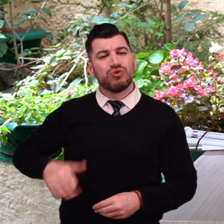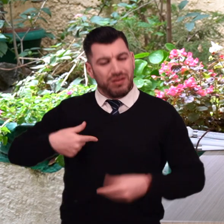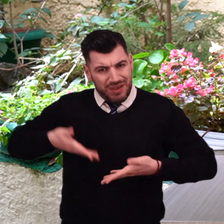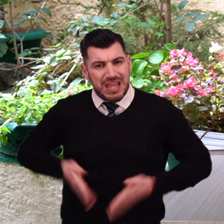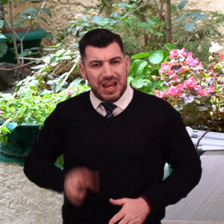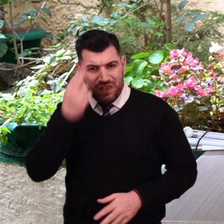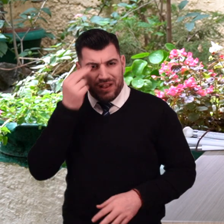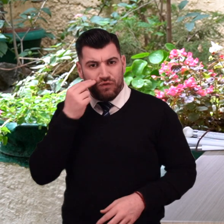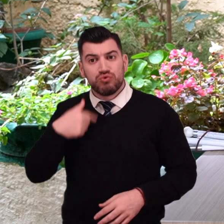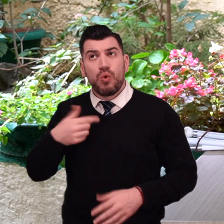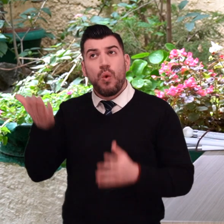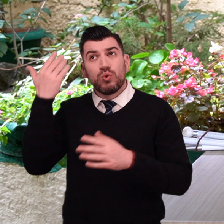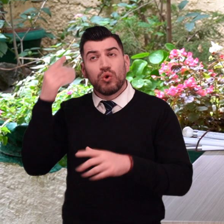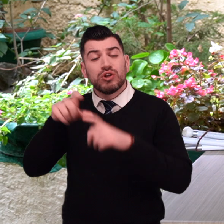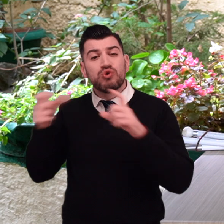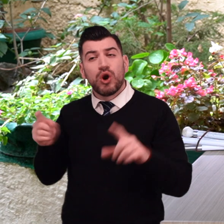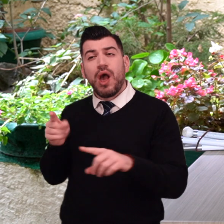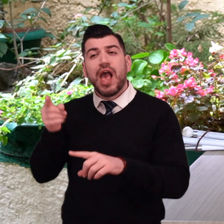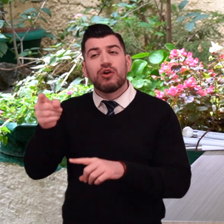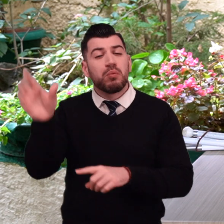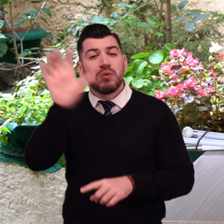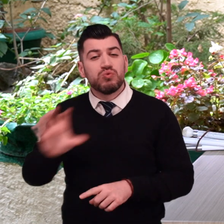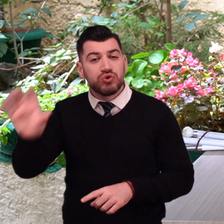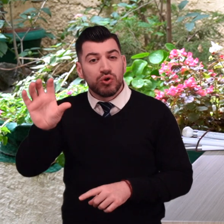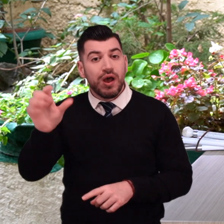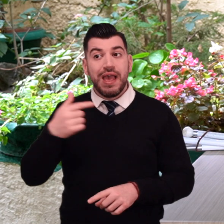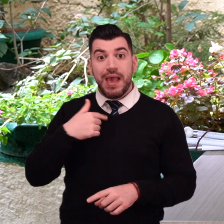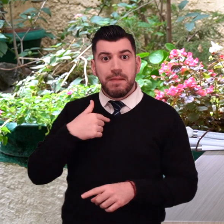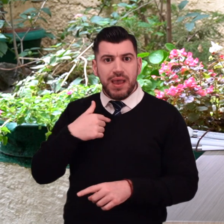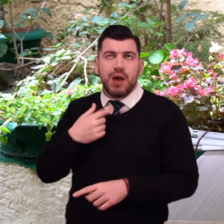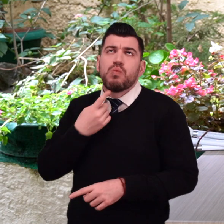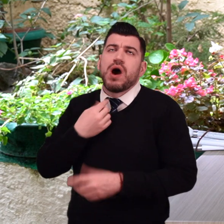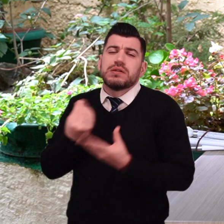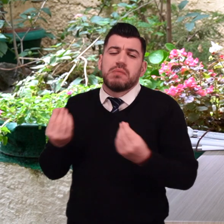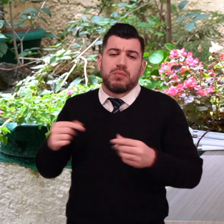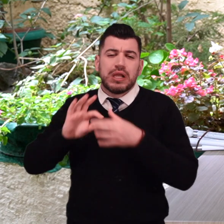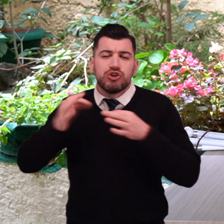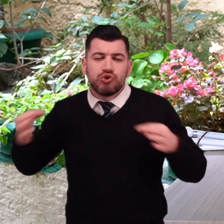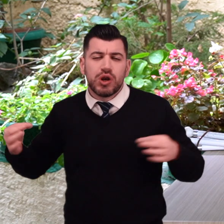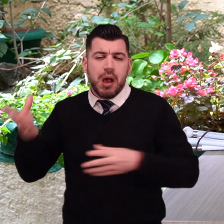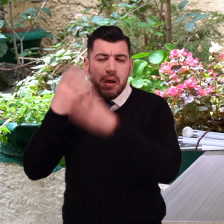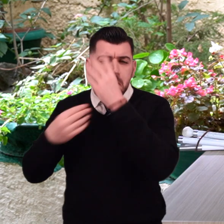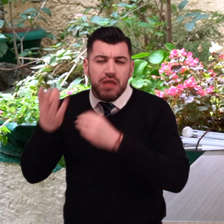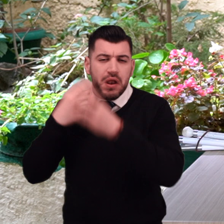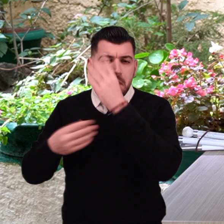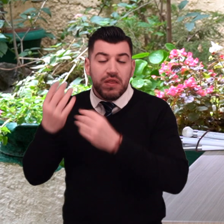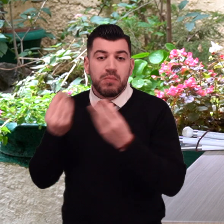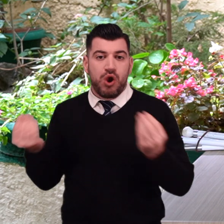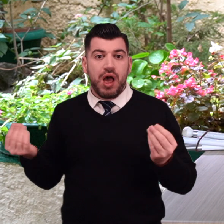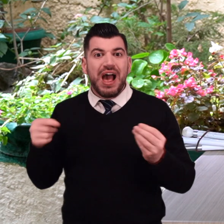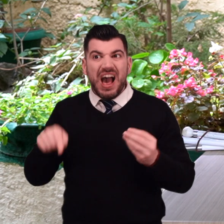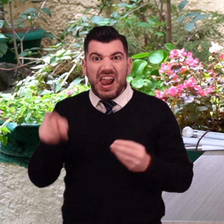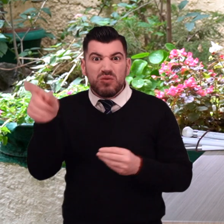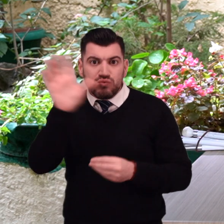το μουσείο, ενώ πάντα μ' άρεσε να διαβάζω ιστορία, ήξερα τόσα πολλά, ήταν το χειρότερό μου. Στεκόμουν συνεχώς δίπλα σε προθήκες που